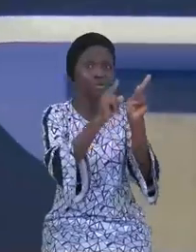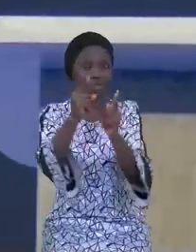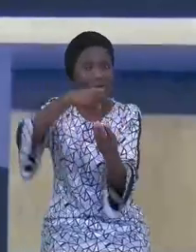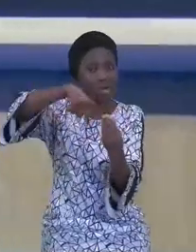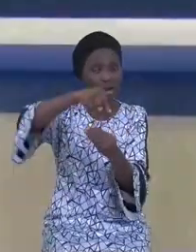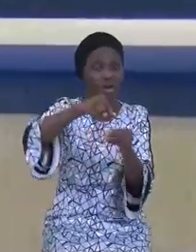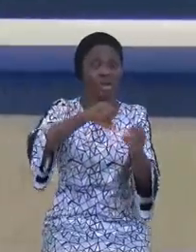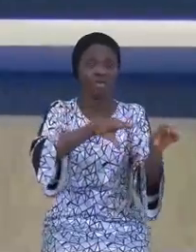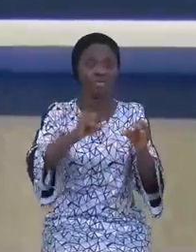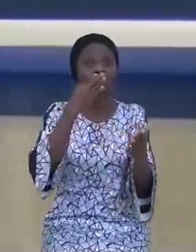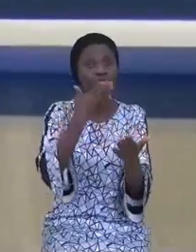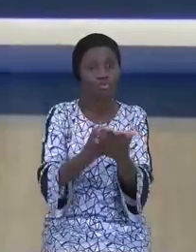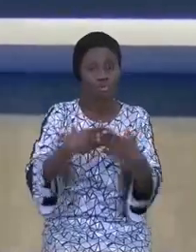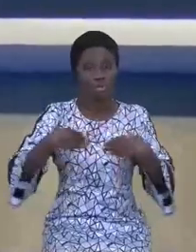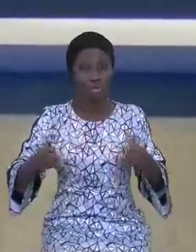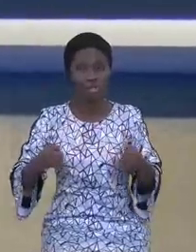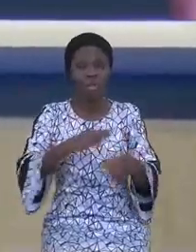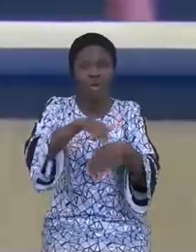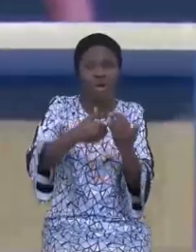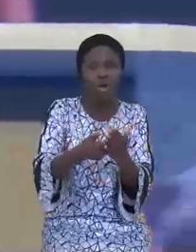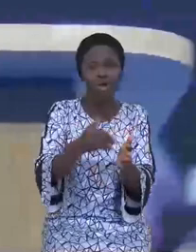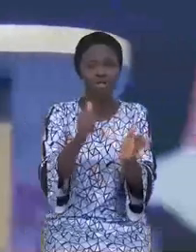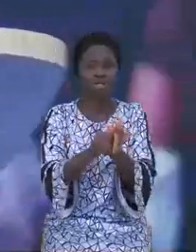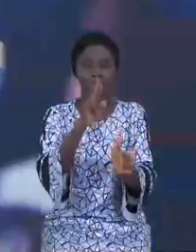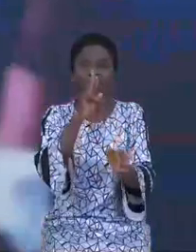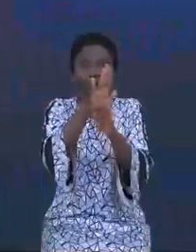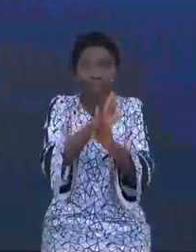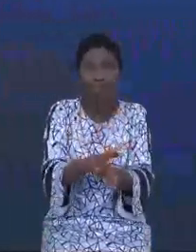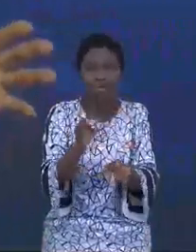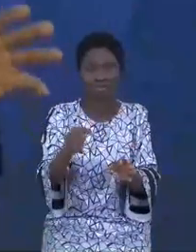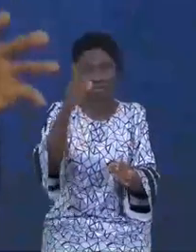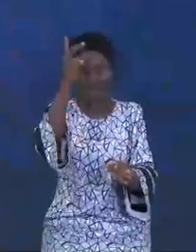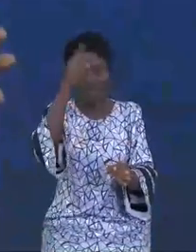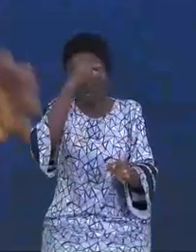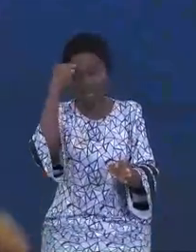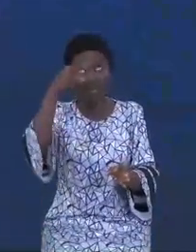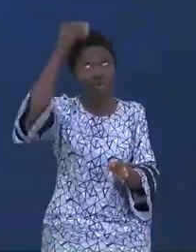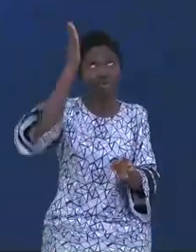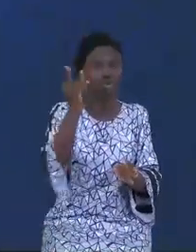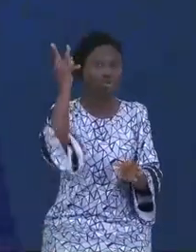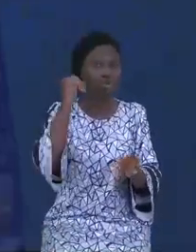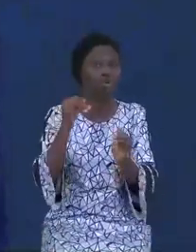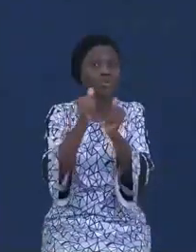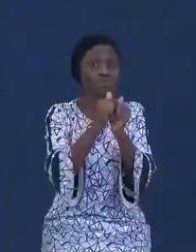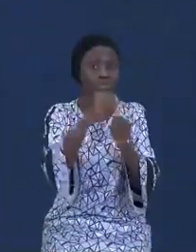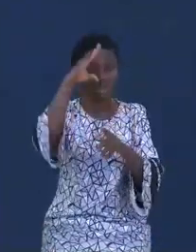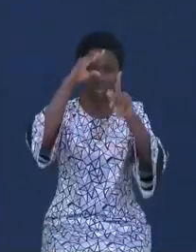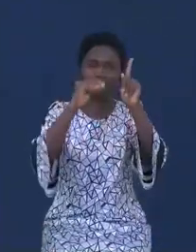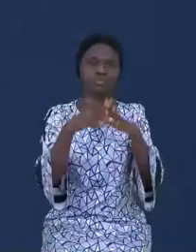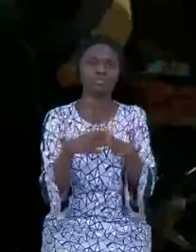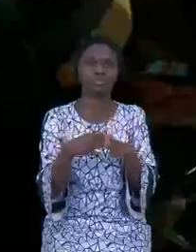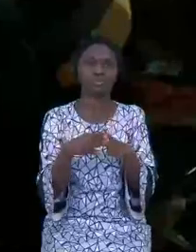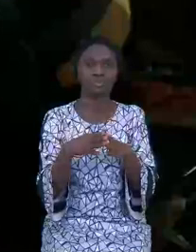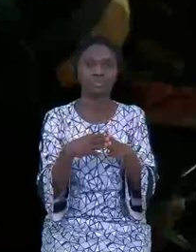guérissant tous ceux qui étaient sous l'empire du diable, car Dieu était avec lui. Est-ce qu'il est là ce